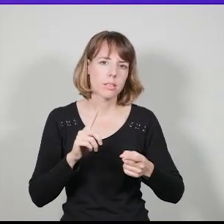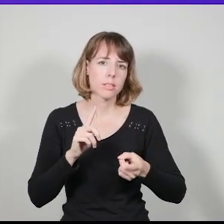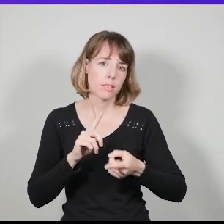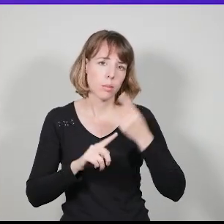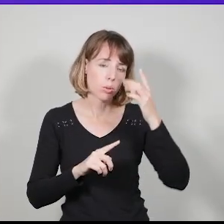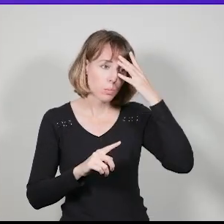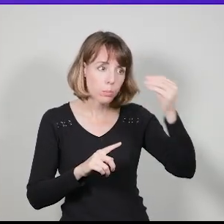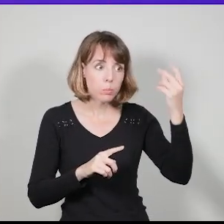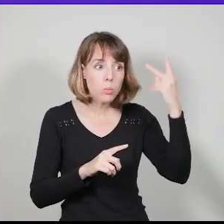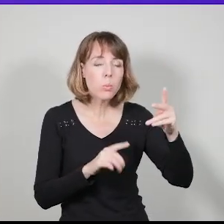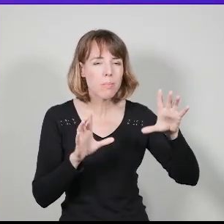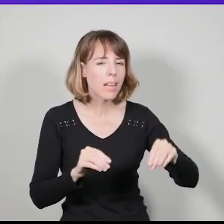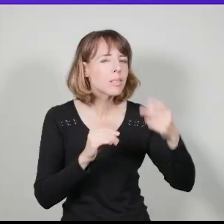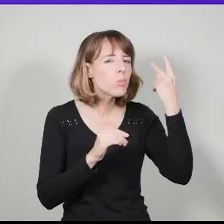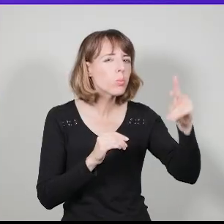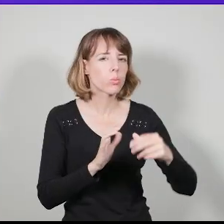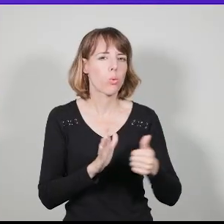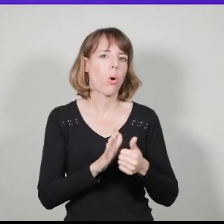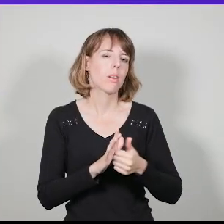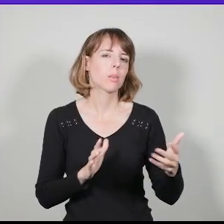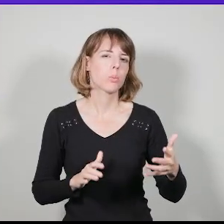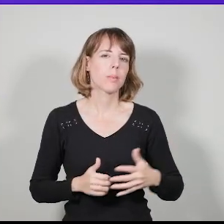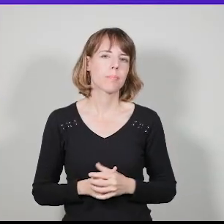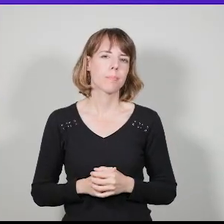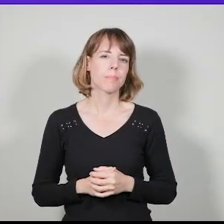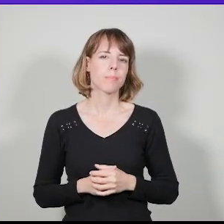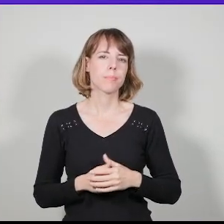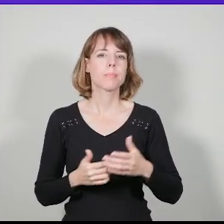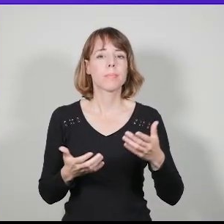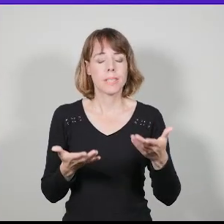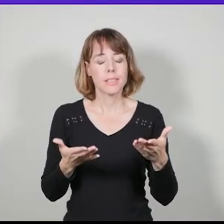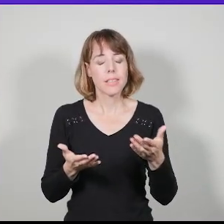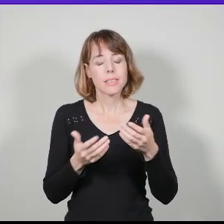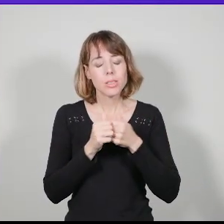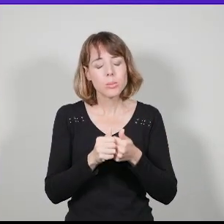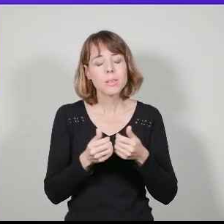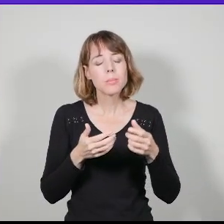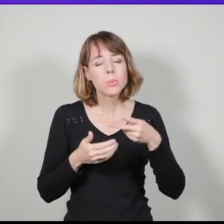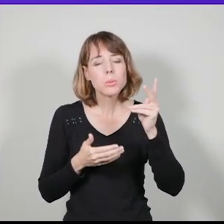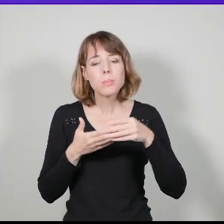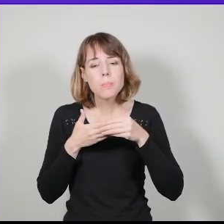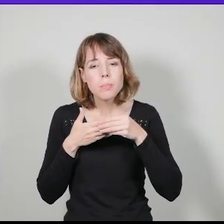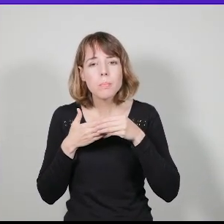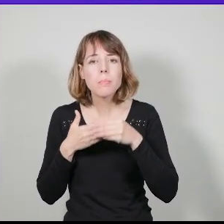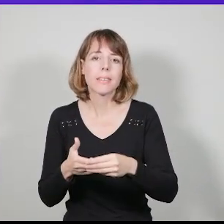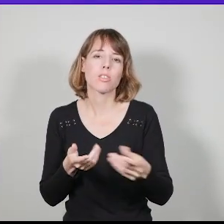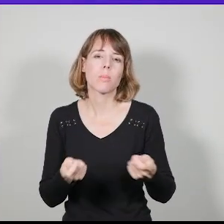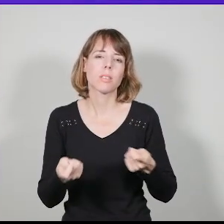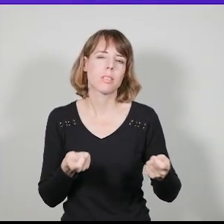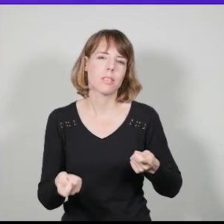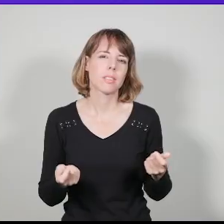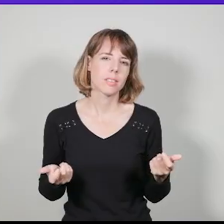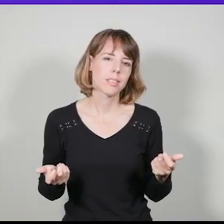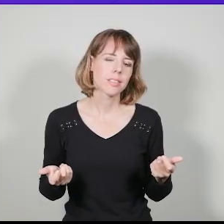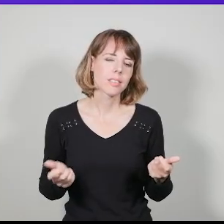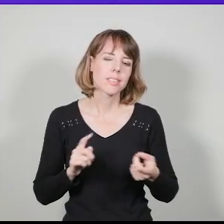du professionnel. Et là, j'en arrive à cette notion de case management et à ce rôle de case manager qui peut justement